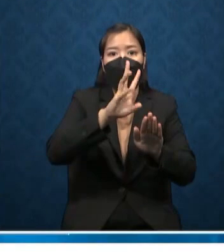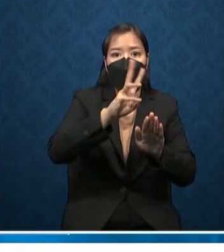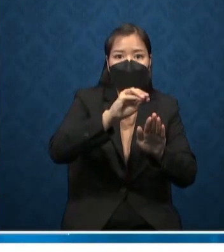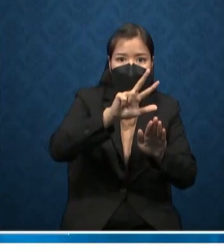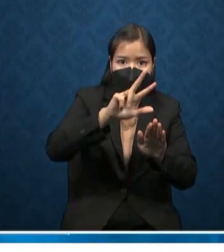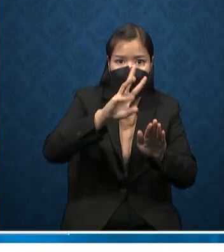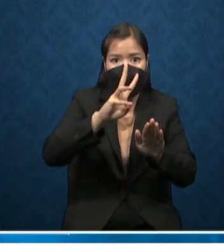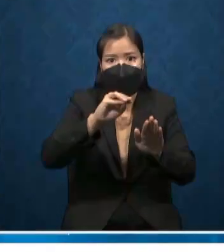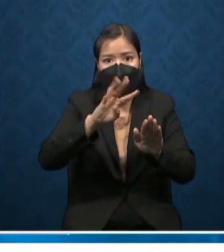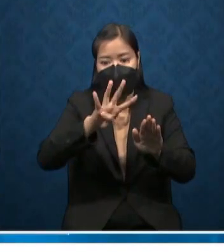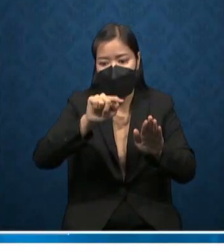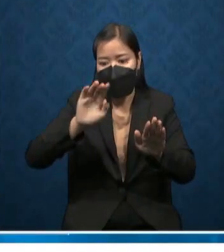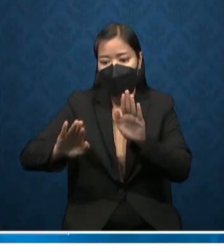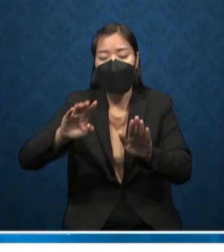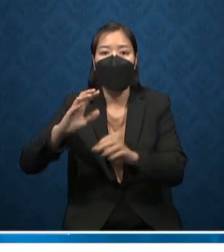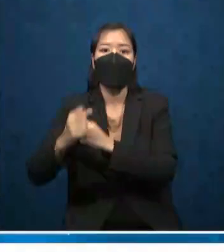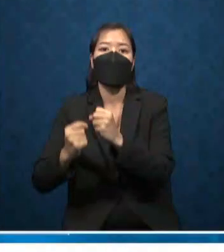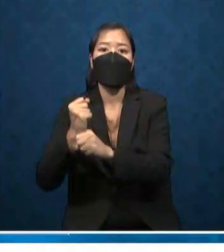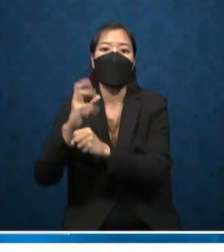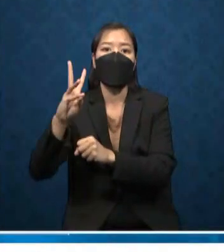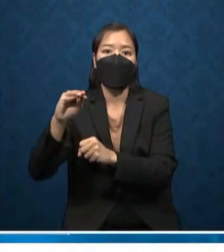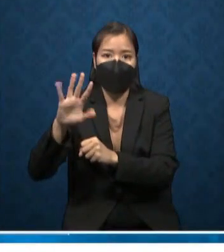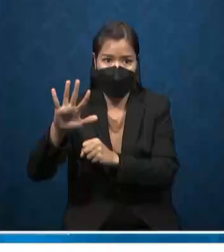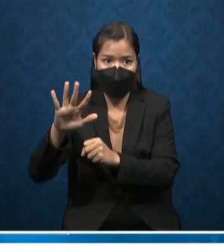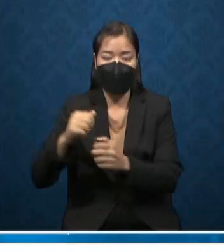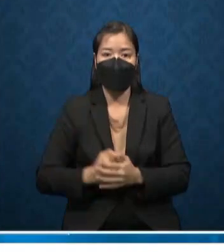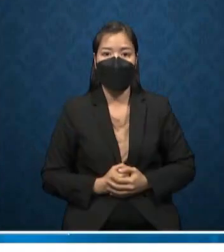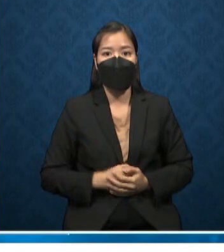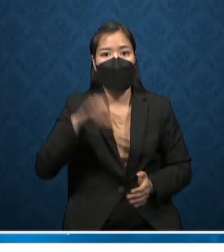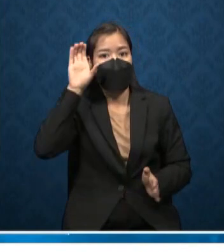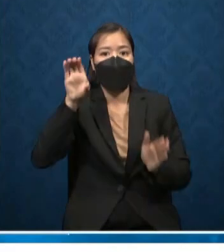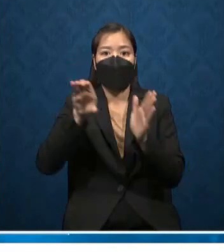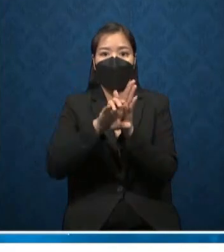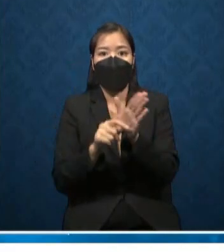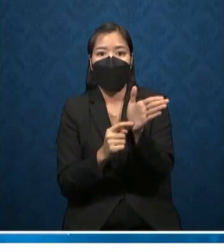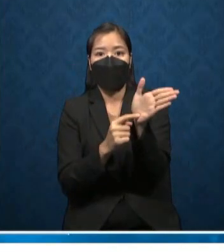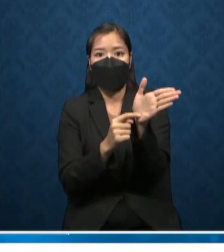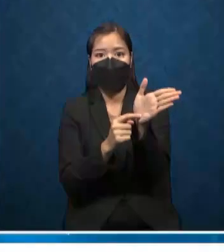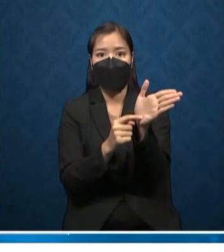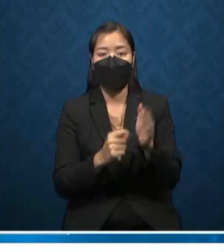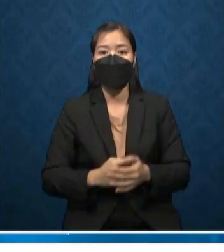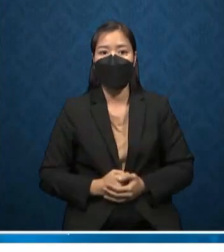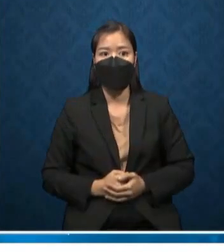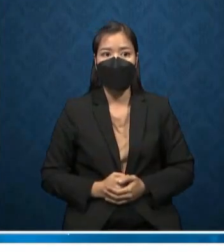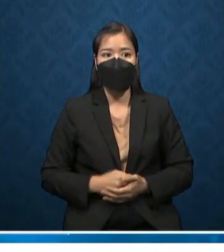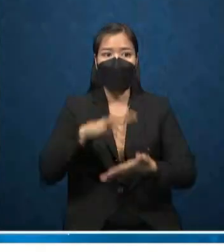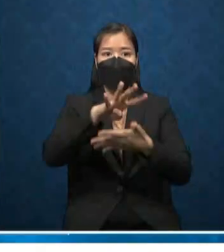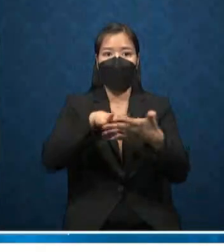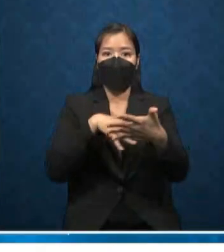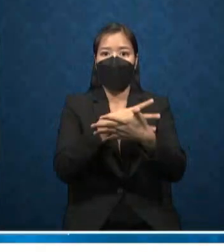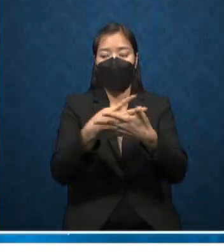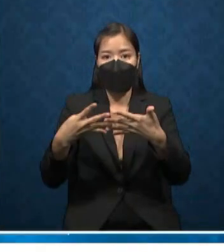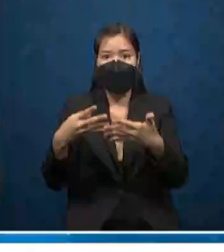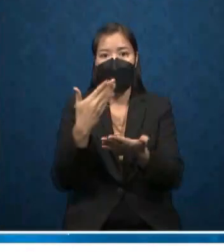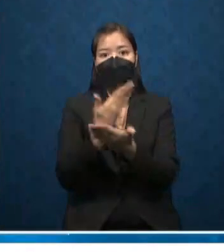ครับในภาพฉายแรกนะครับจะเป็นผมเรียนให้ทราบถึงสัดส่วนของการ